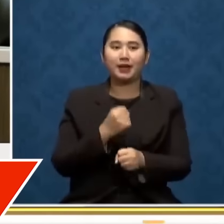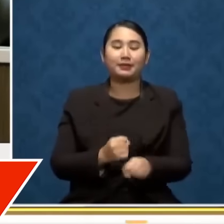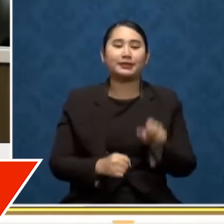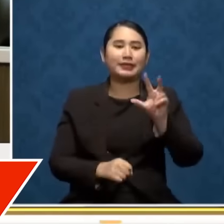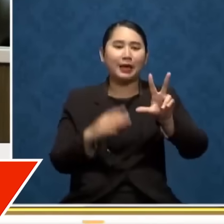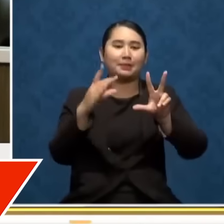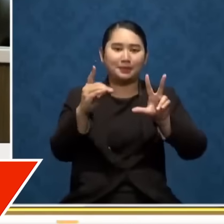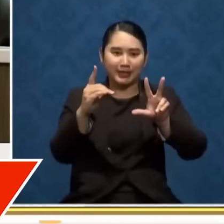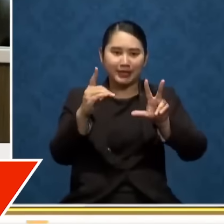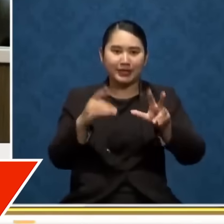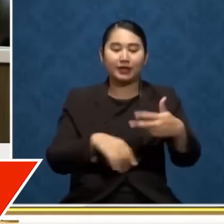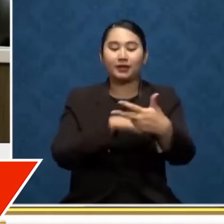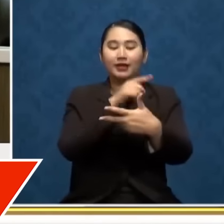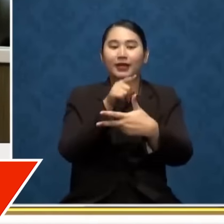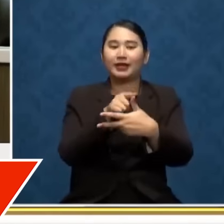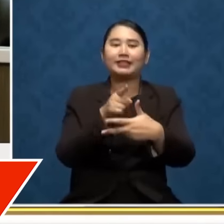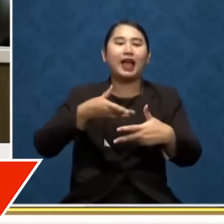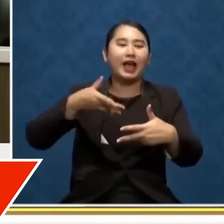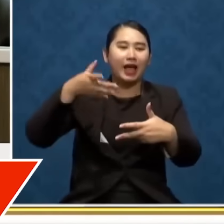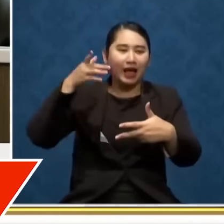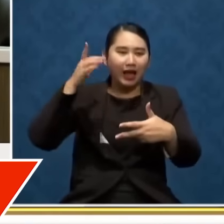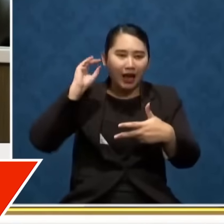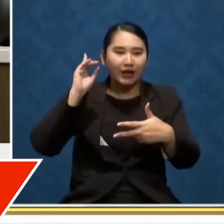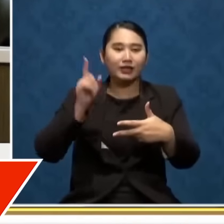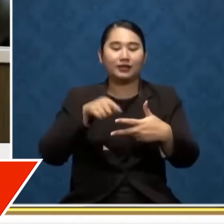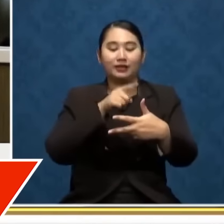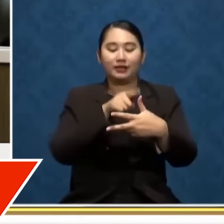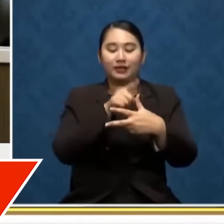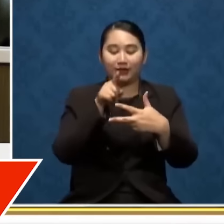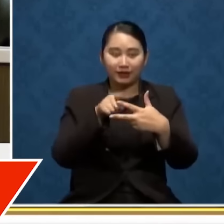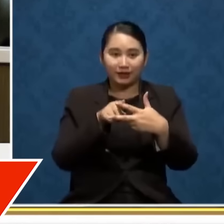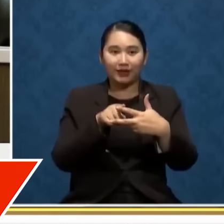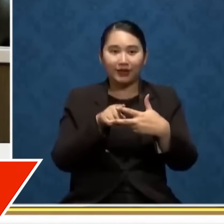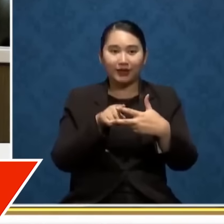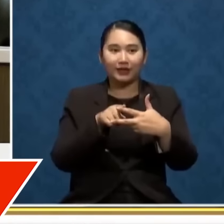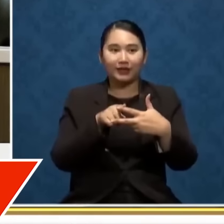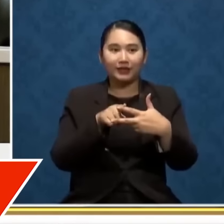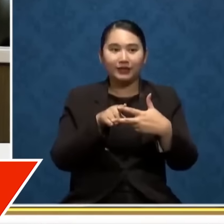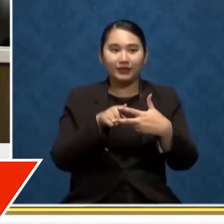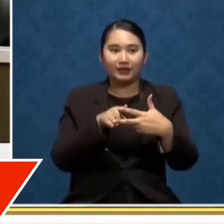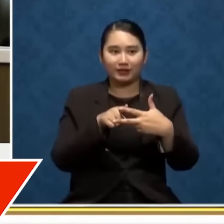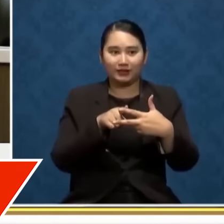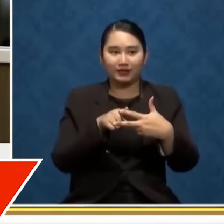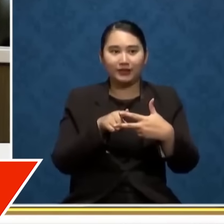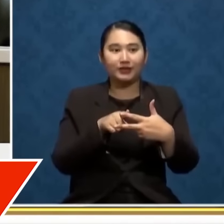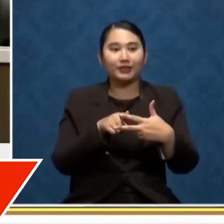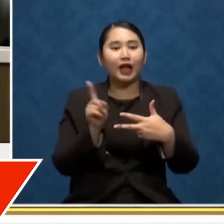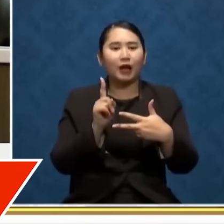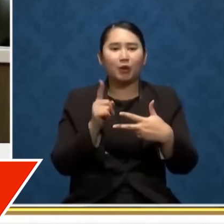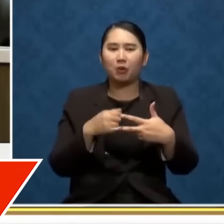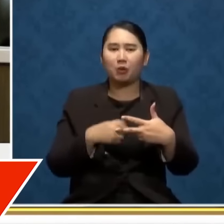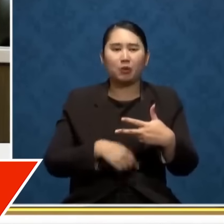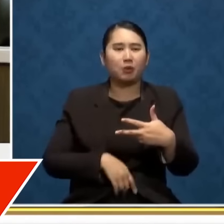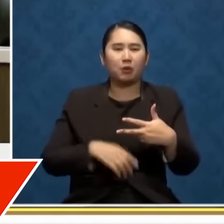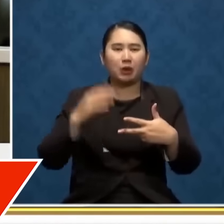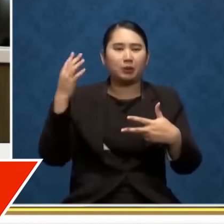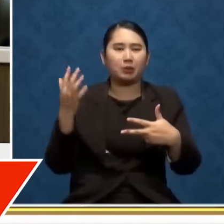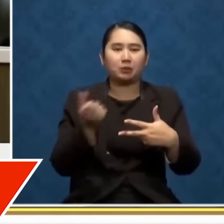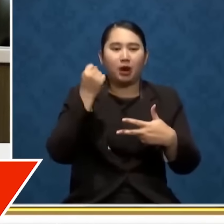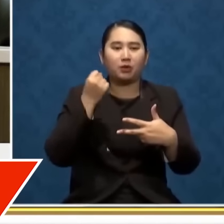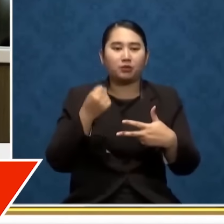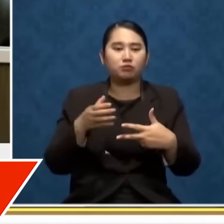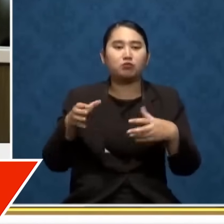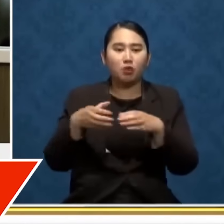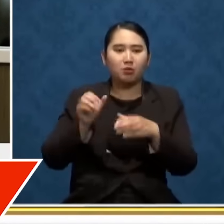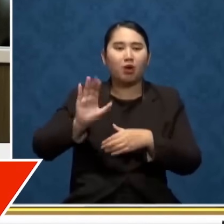ว่าดีที่1คือ delay นะครับหรือล่าช้าดีที่2คือ dictatorship ครับก็คือเรื่องของการมีเผด็จการในกลุ่มบริหาร